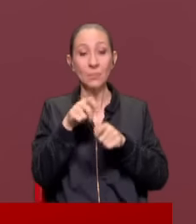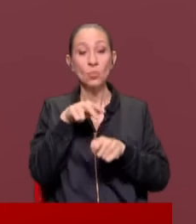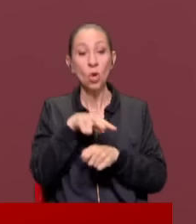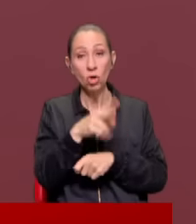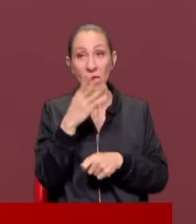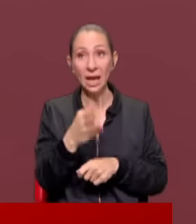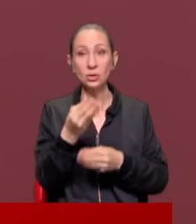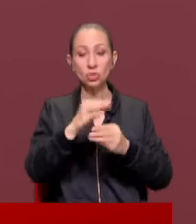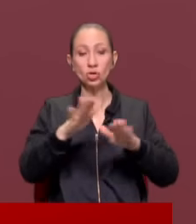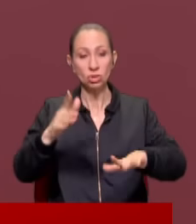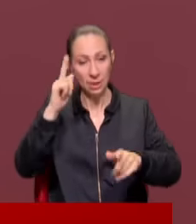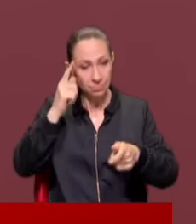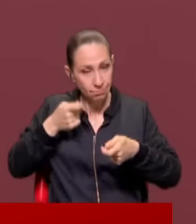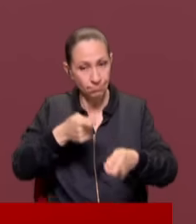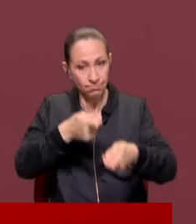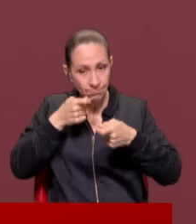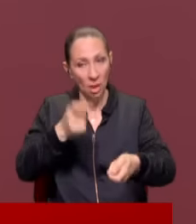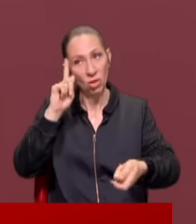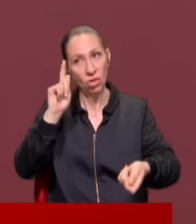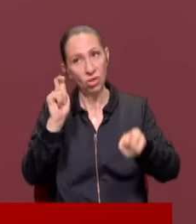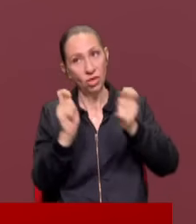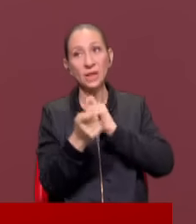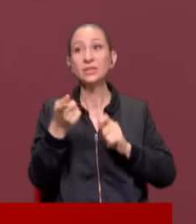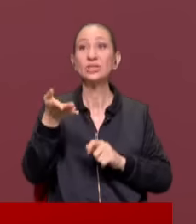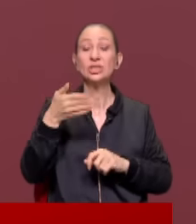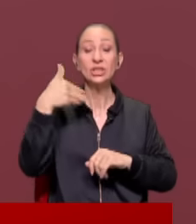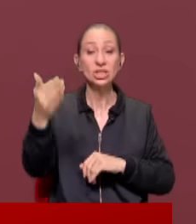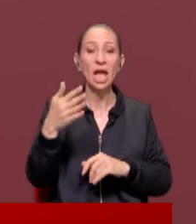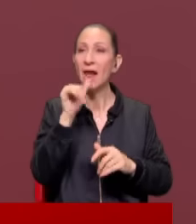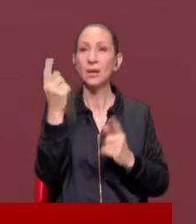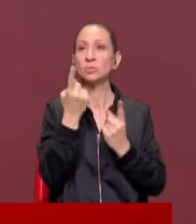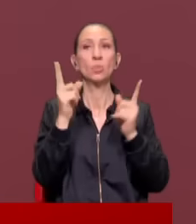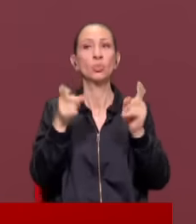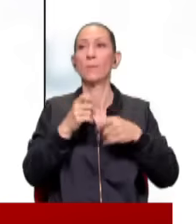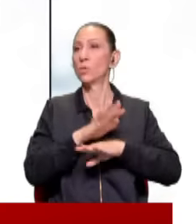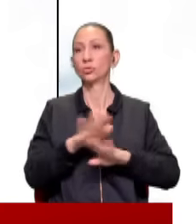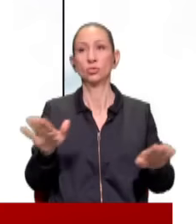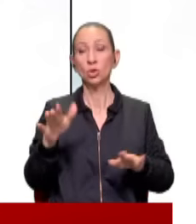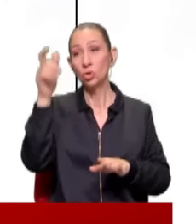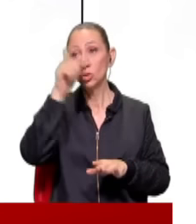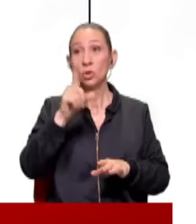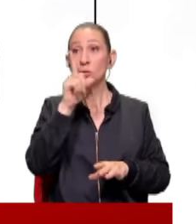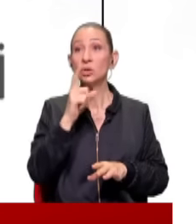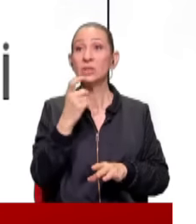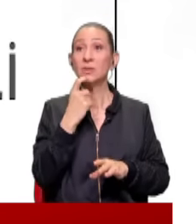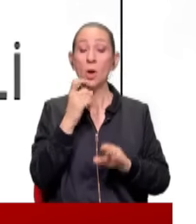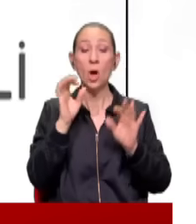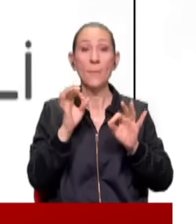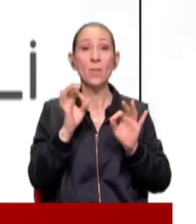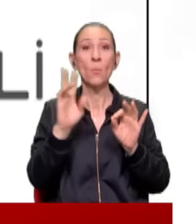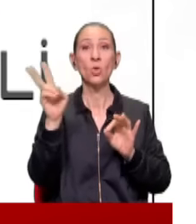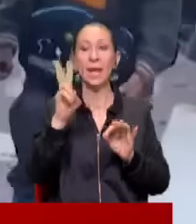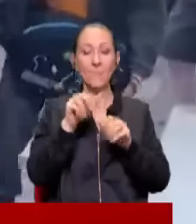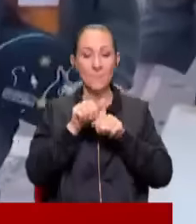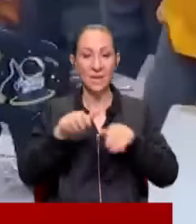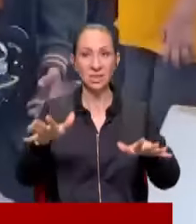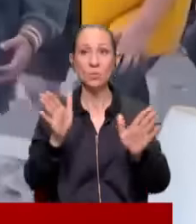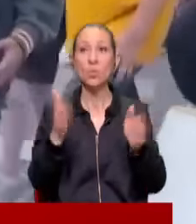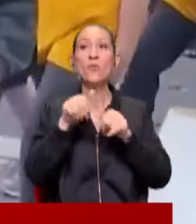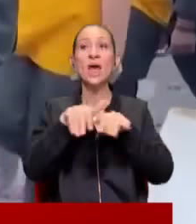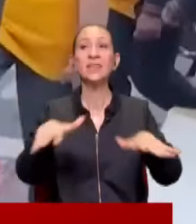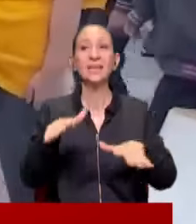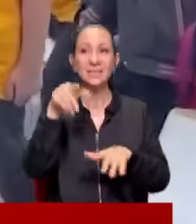ile çocuklarımıza empoze etmek dışında herhangi bir şey bulamıyoruz. Türkiye 100 yılı marif modeli adıyla paylaşılan